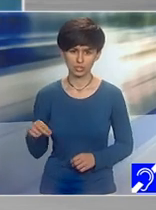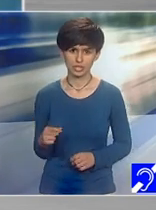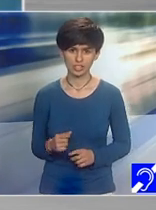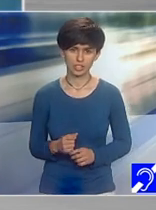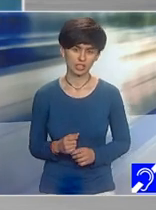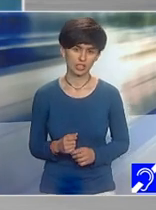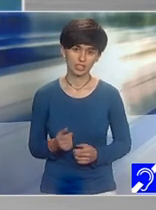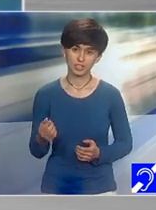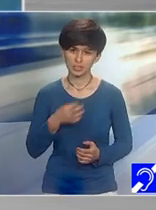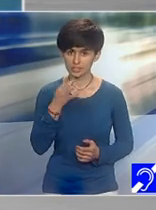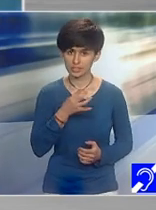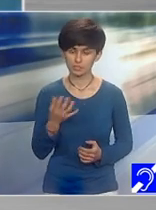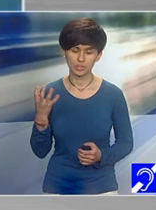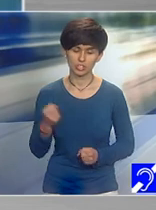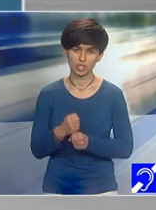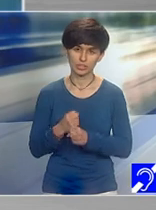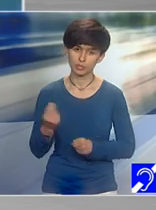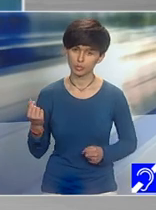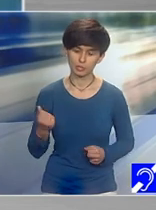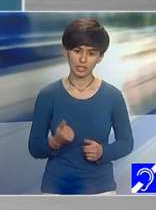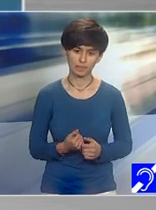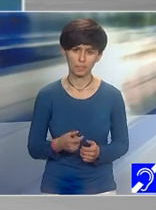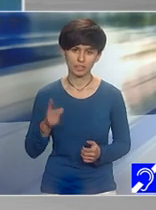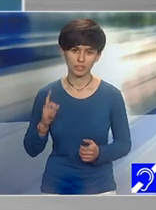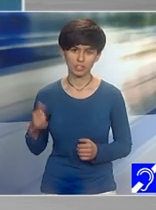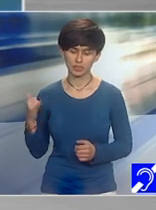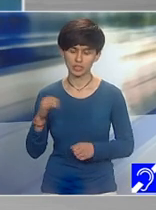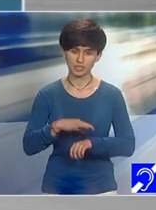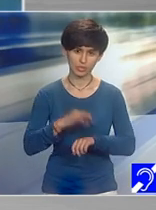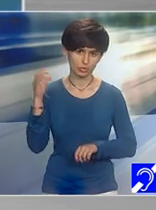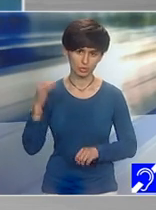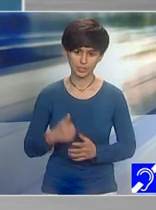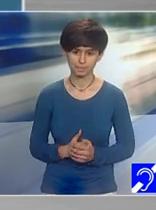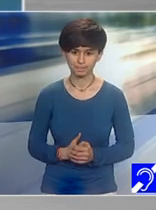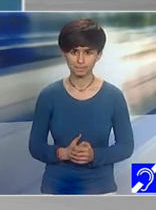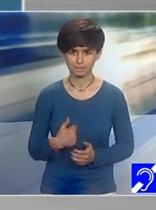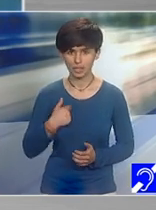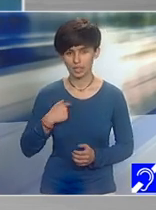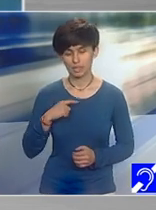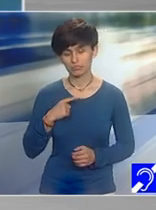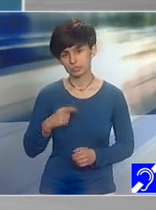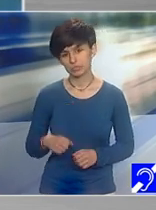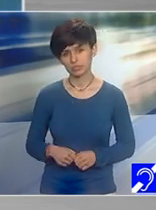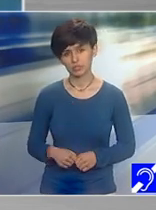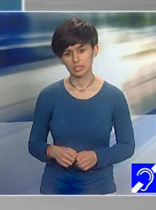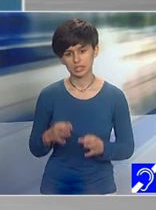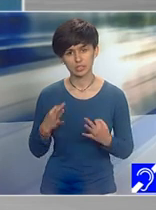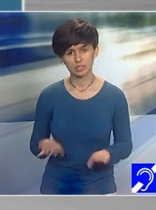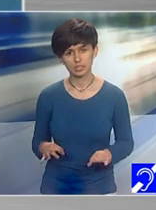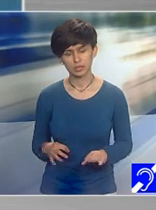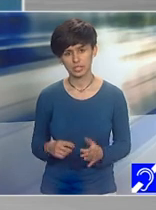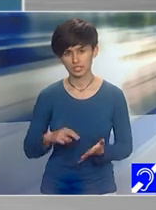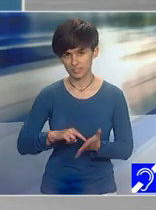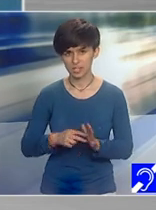conducerea Consiliului Județean. Fiindcă acolo ar fi trebuit să vină cu soluții. Dar eu sunt sigur că până la urmă va trebui să se rezolve